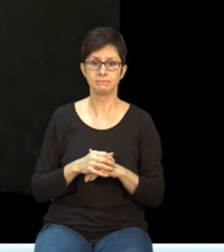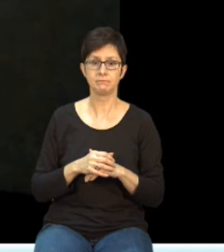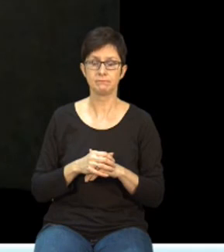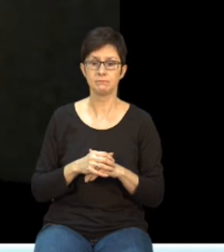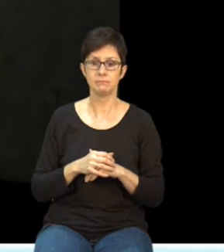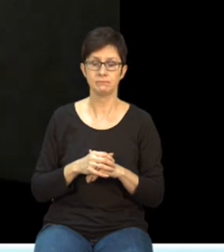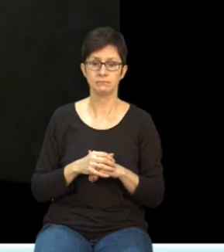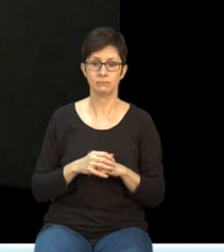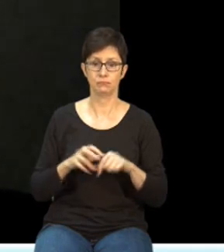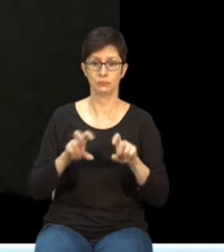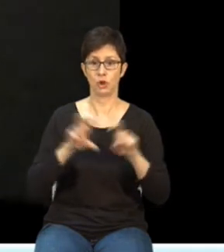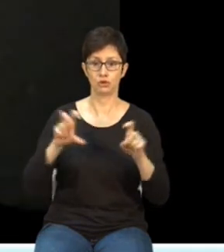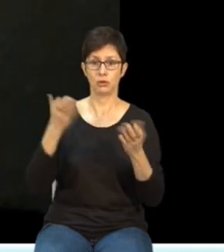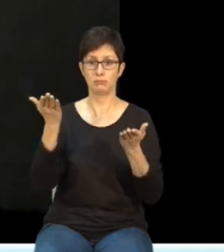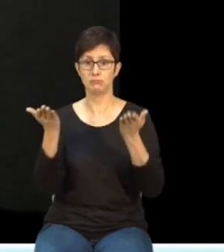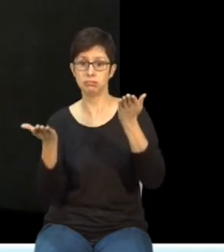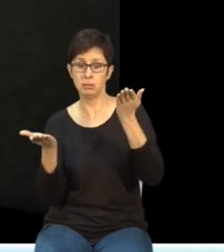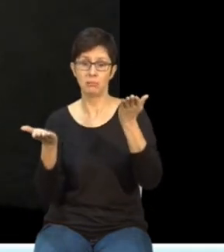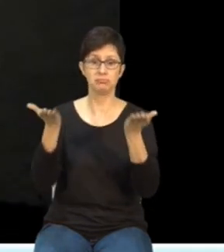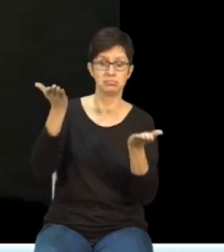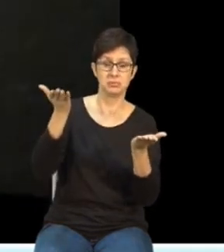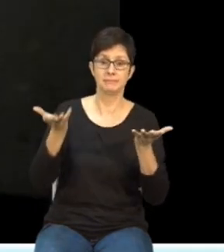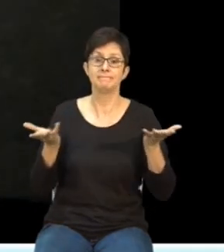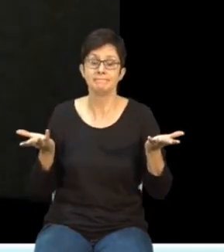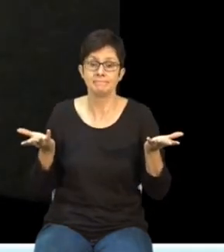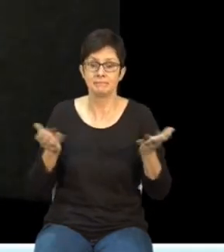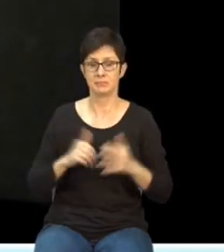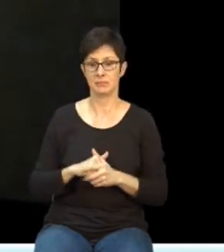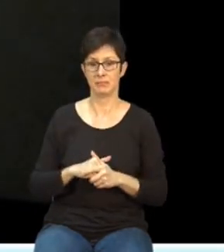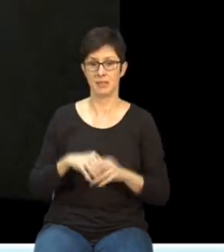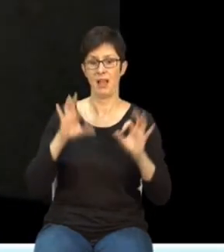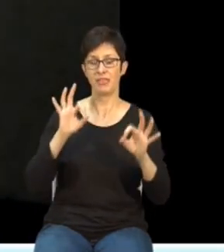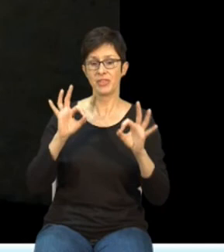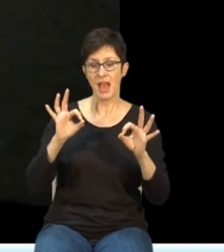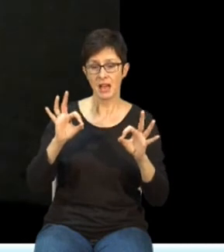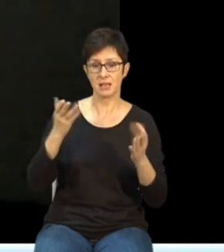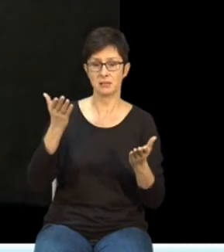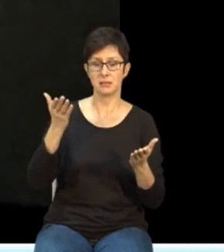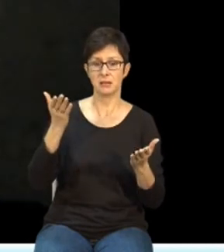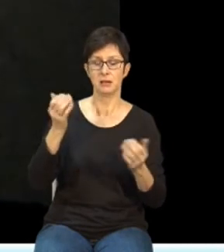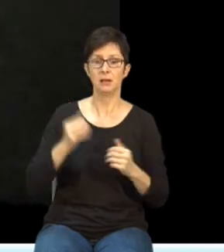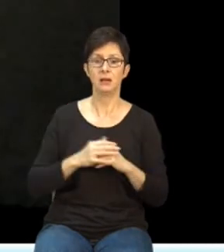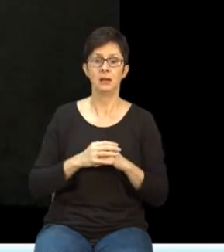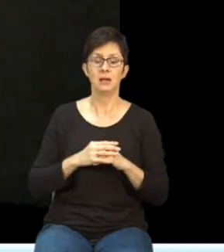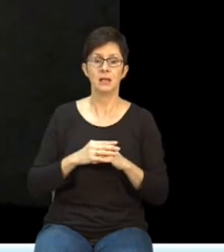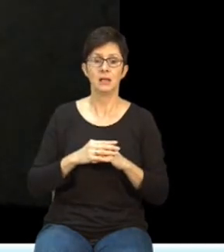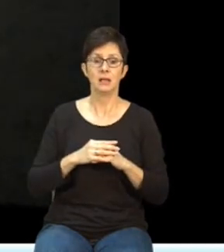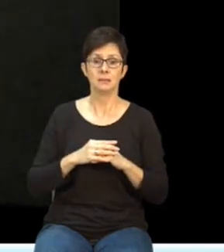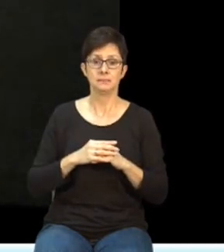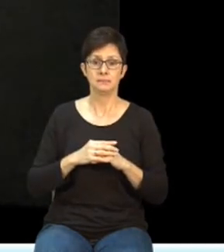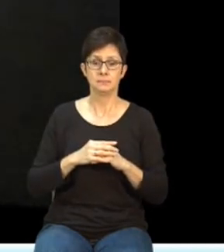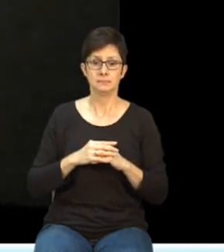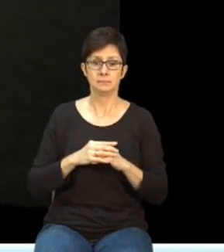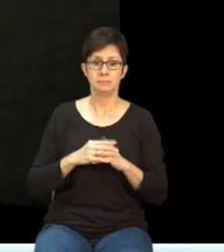To że szala przechyla się na którąś z tych stron No w tej chwili przechyla się wyraźnie na stronę na stronę